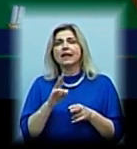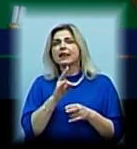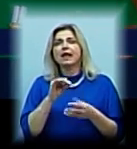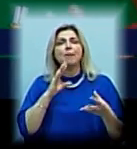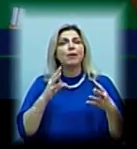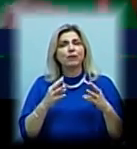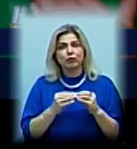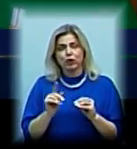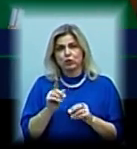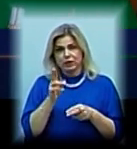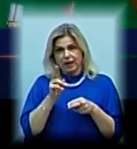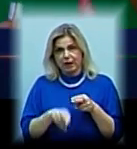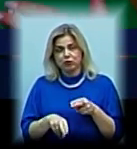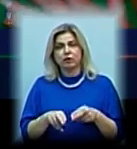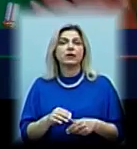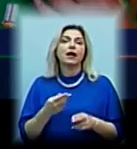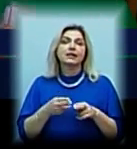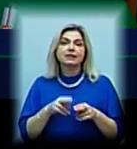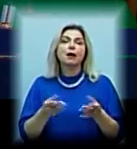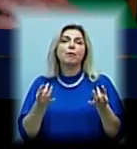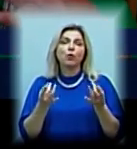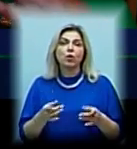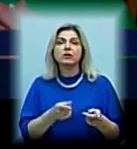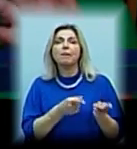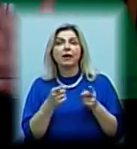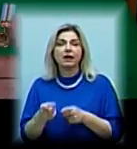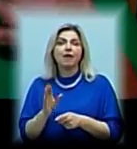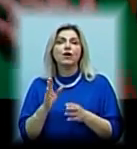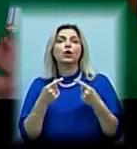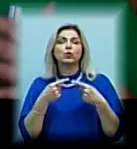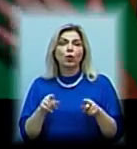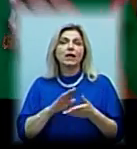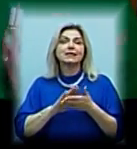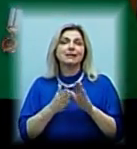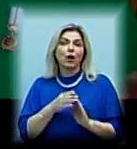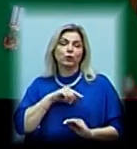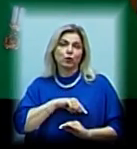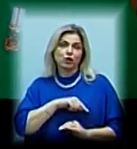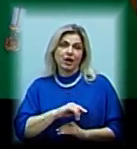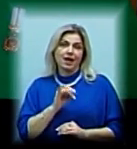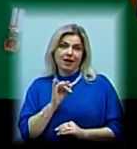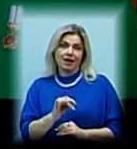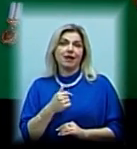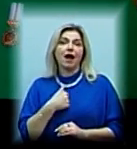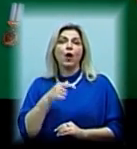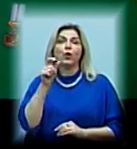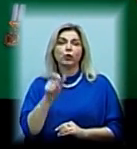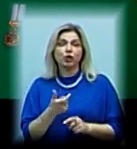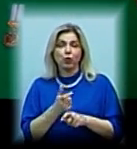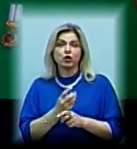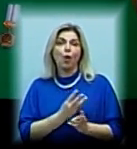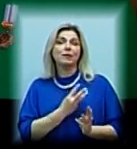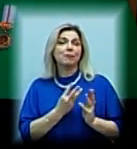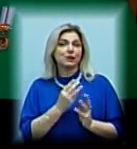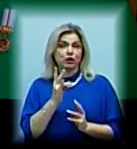Це не підбиття підсумків, що закінчується, це просто перехід в інший стан душі, настрою того, що я людина дуже